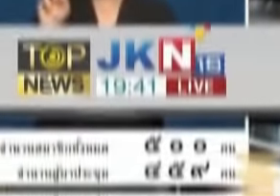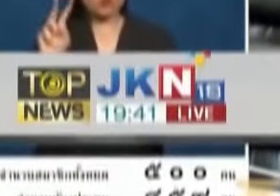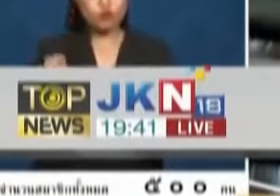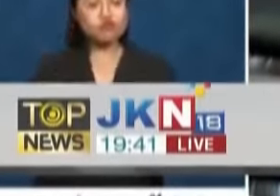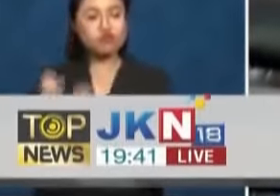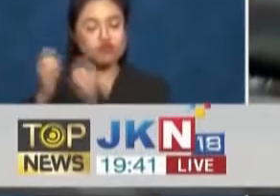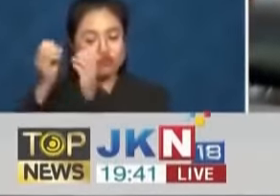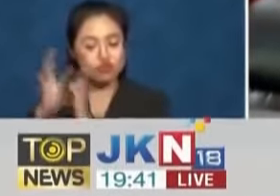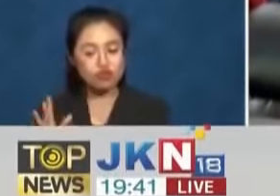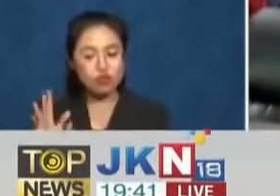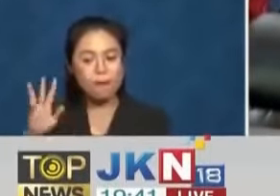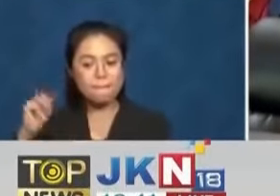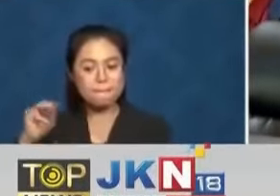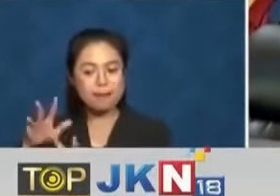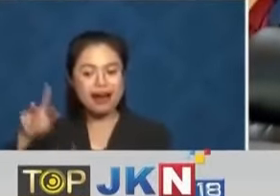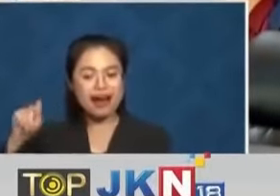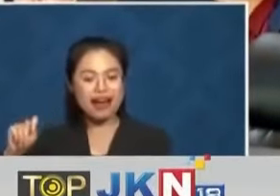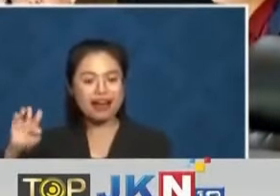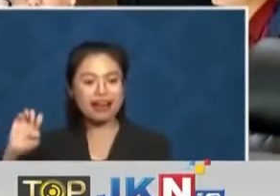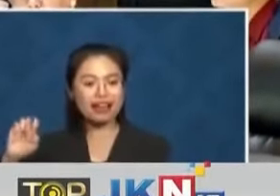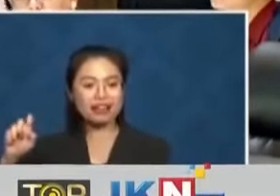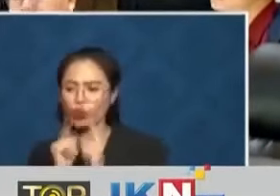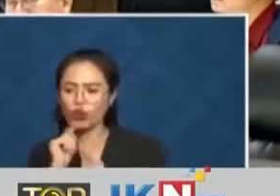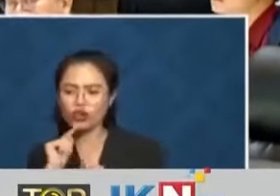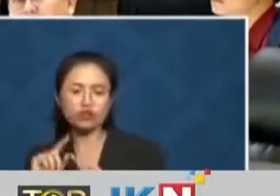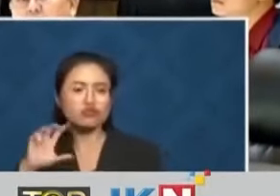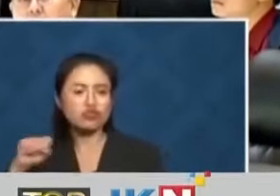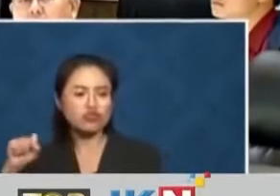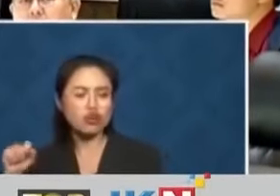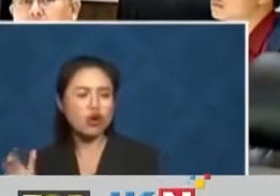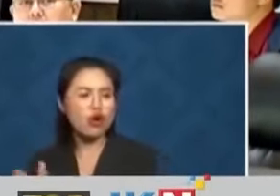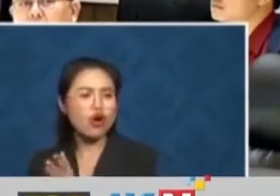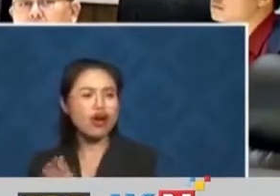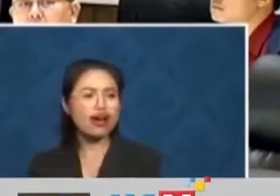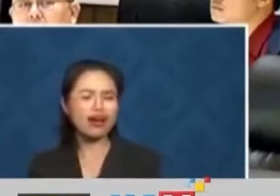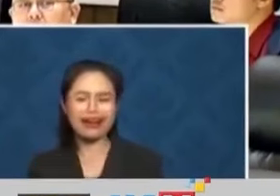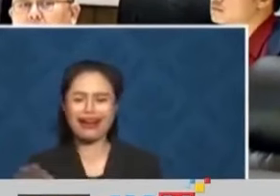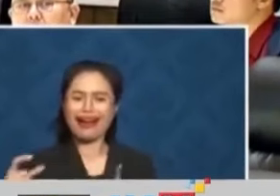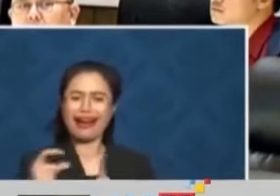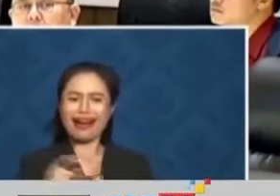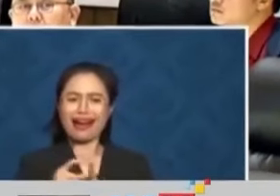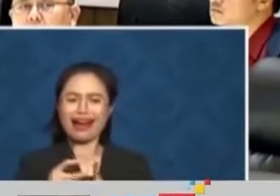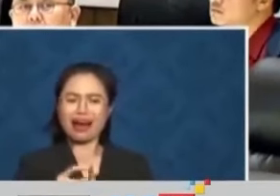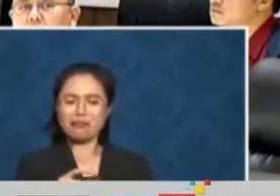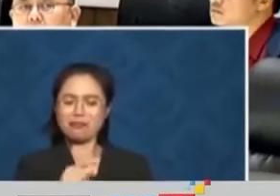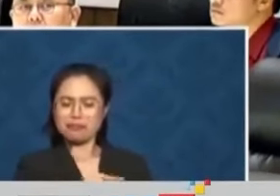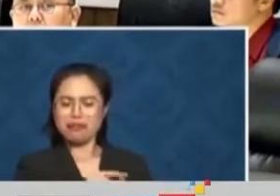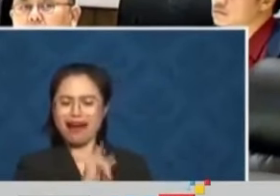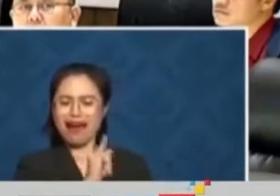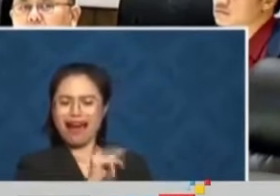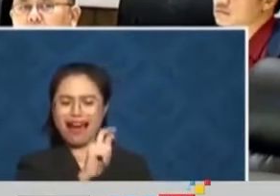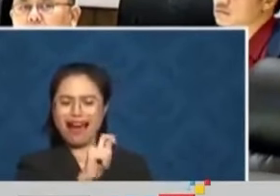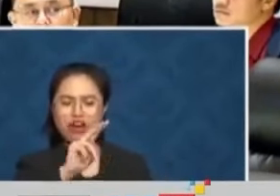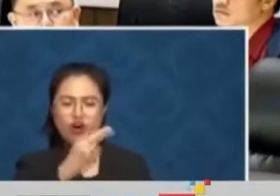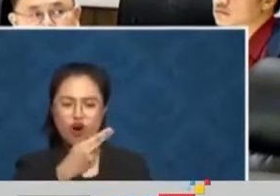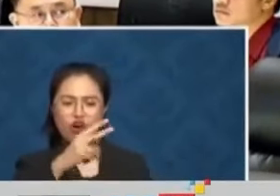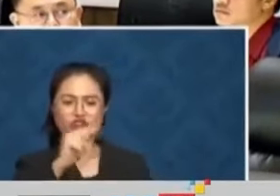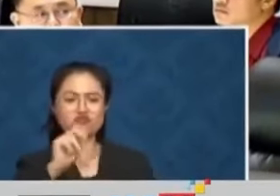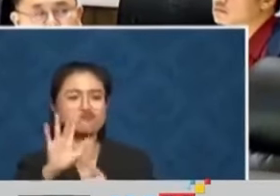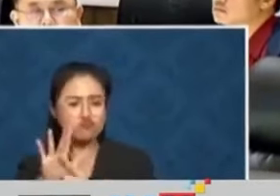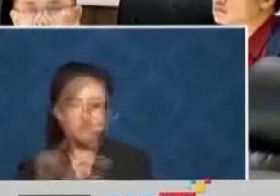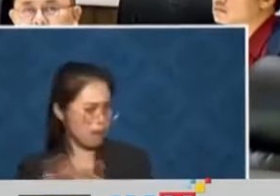มานิกสัมพุ่มเมื่อกี้ท่านพูดถึงสสหลายสมัยท่านใช้คำว่าไอ้หนูกับเพื่อนสสในห้องประชุมนี้ได้ยังไงผม